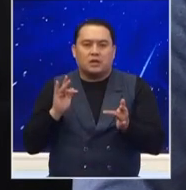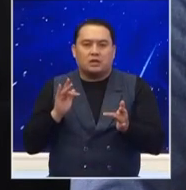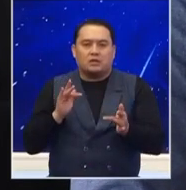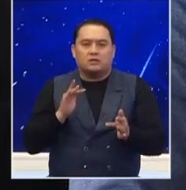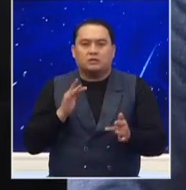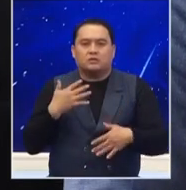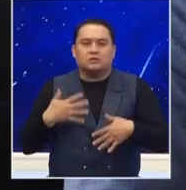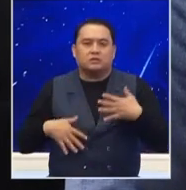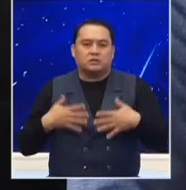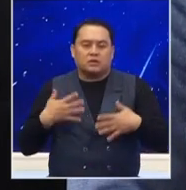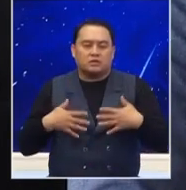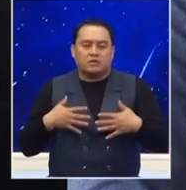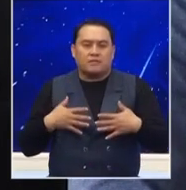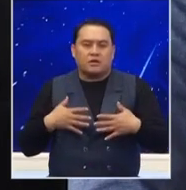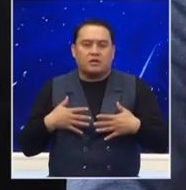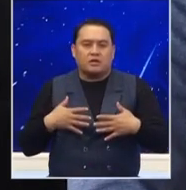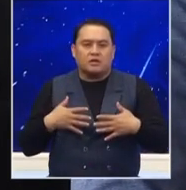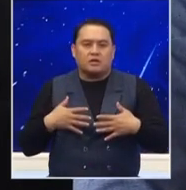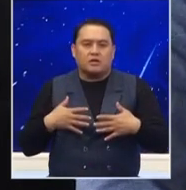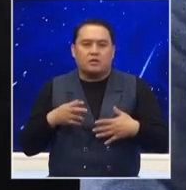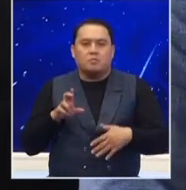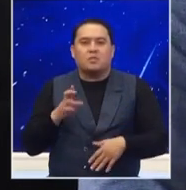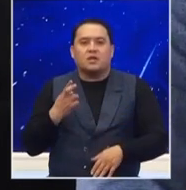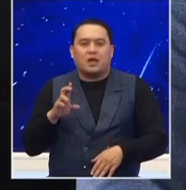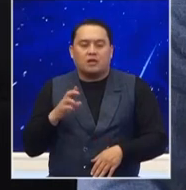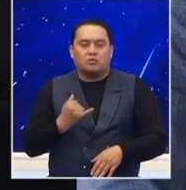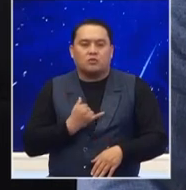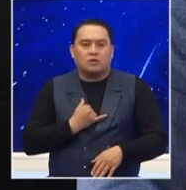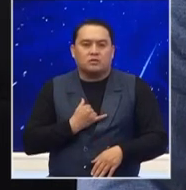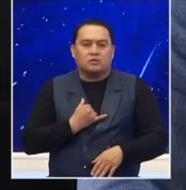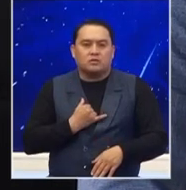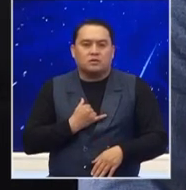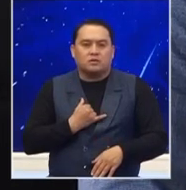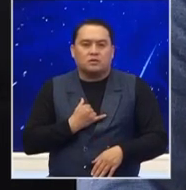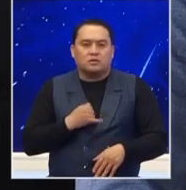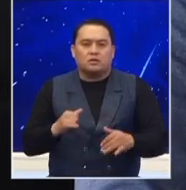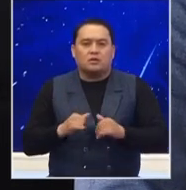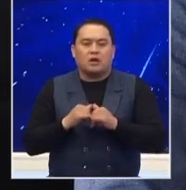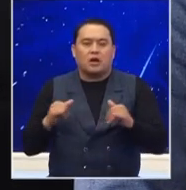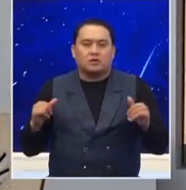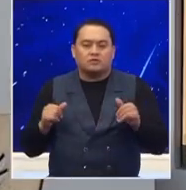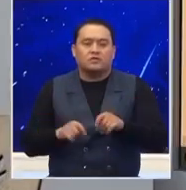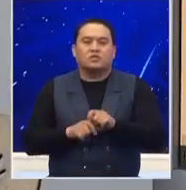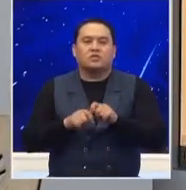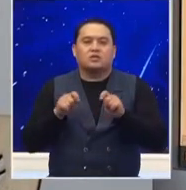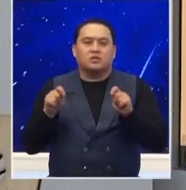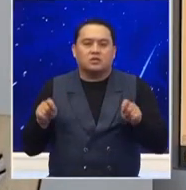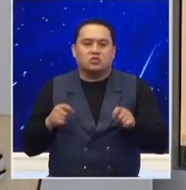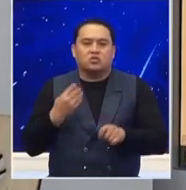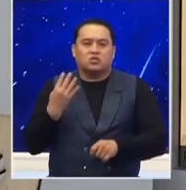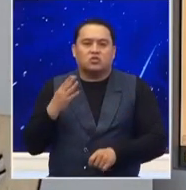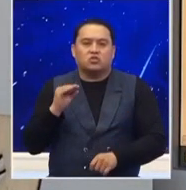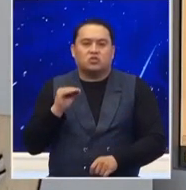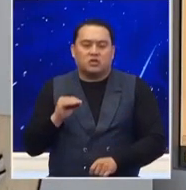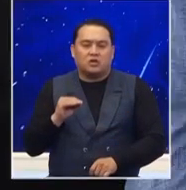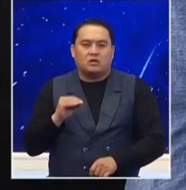нестабилен, на сегодняшний день в планах мобильного оператора Билайн, в планах развития запуск 4G. В